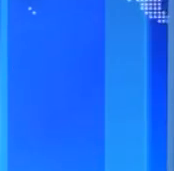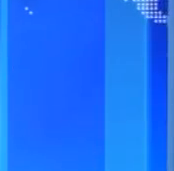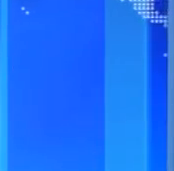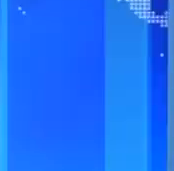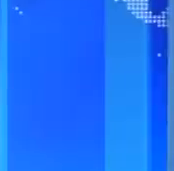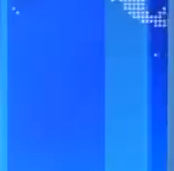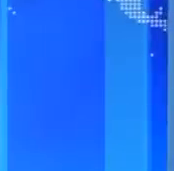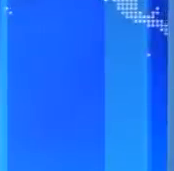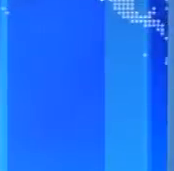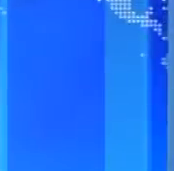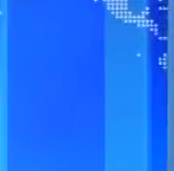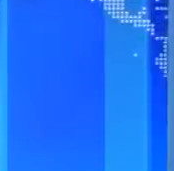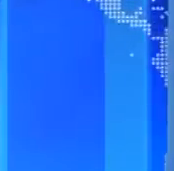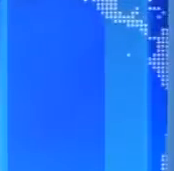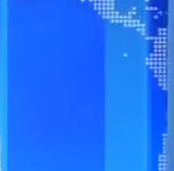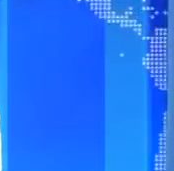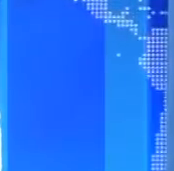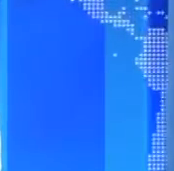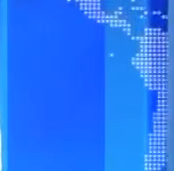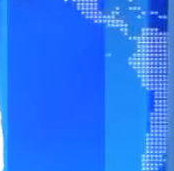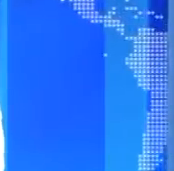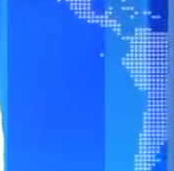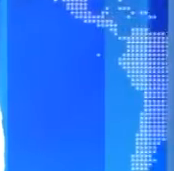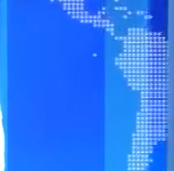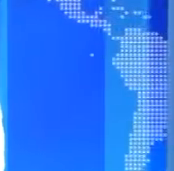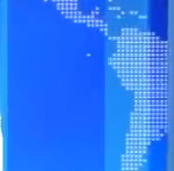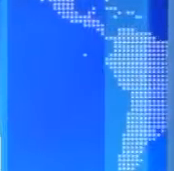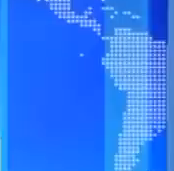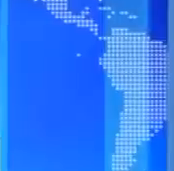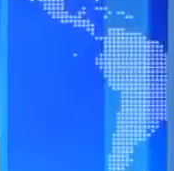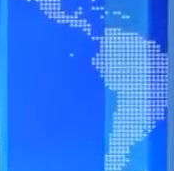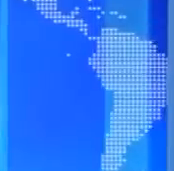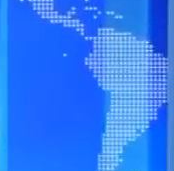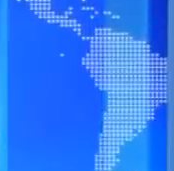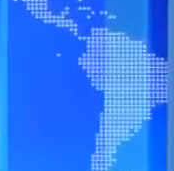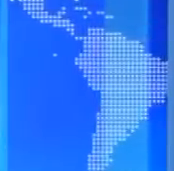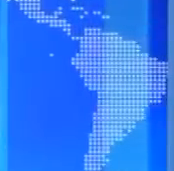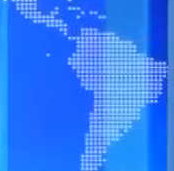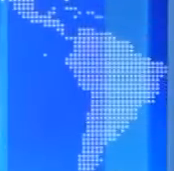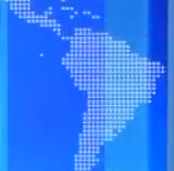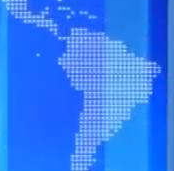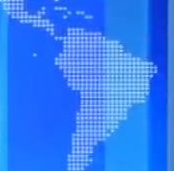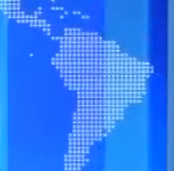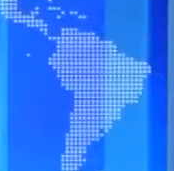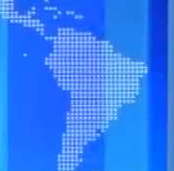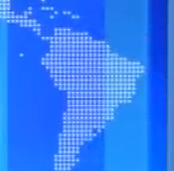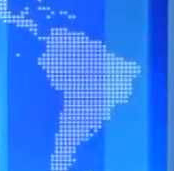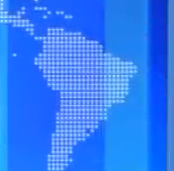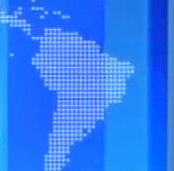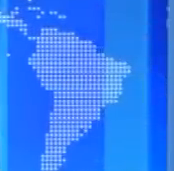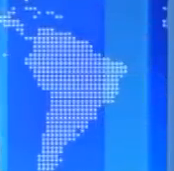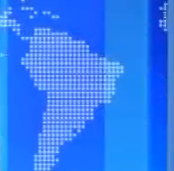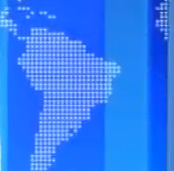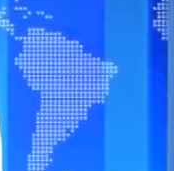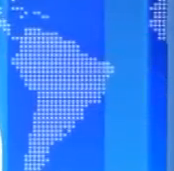messieurs, bonsoir. Le buste qui immortalise l'ensemble des œuvres de l'ancien chef de l'État du Niger et champion de la